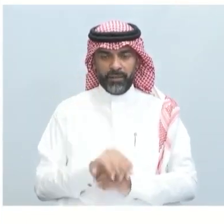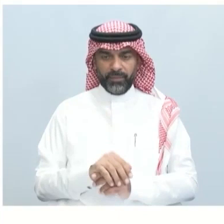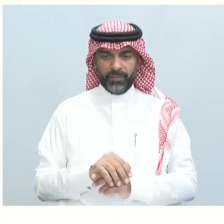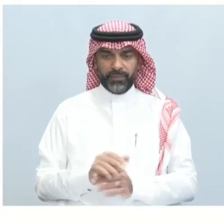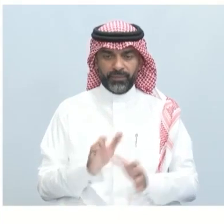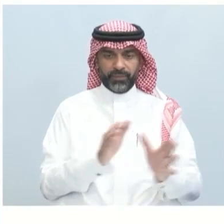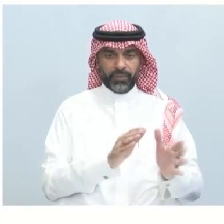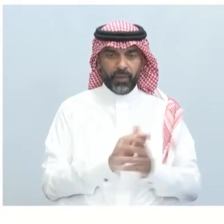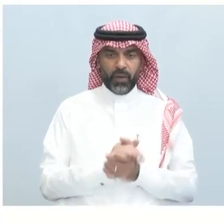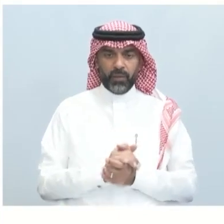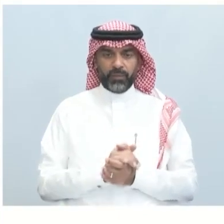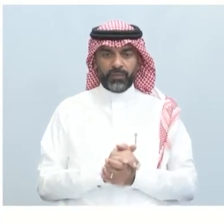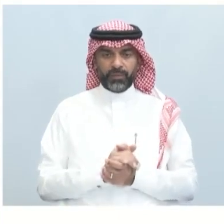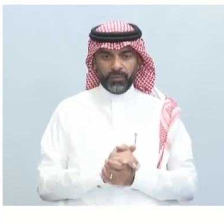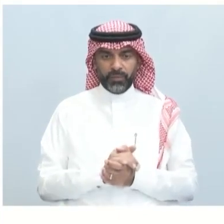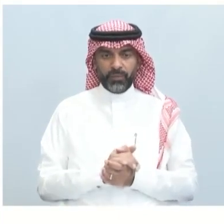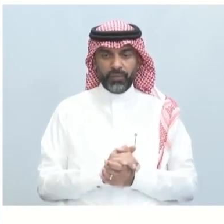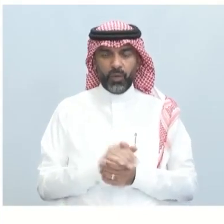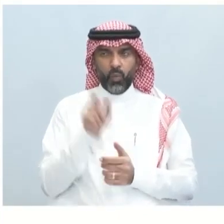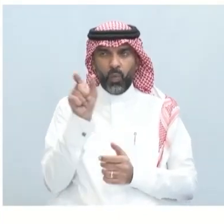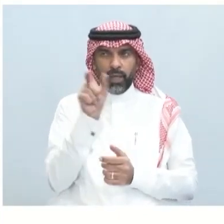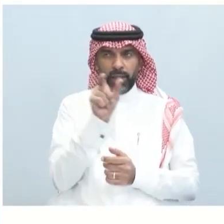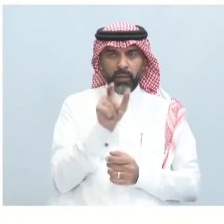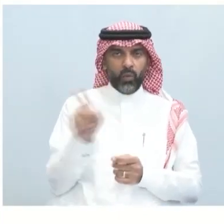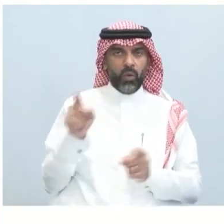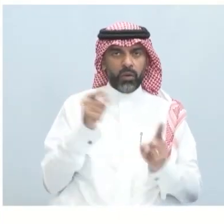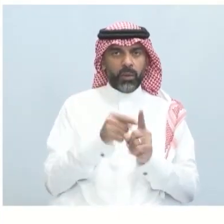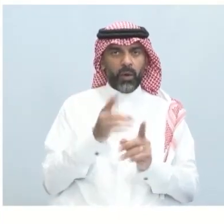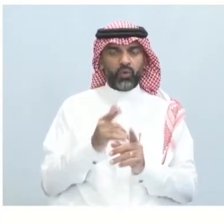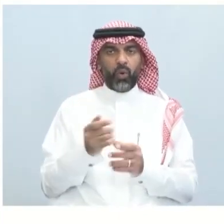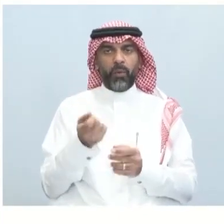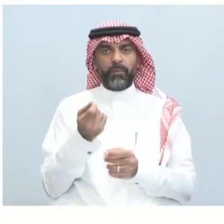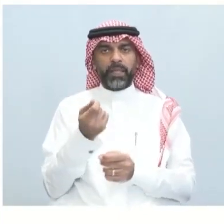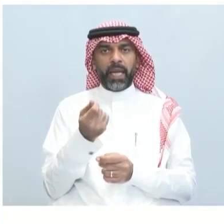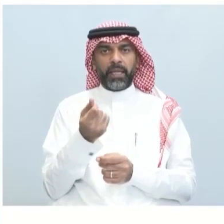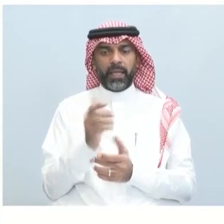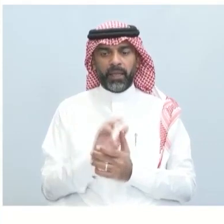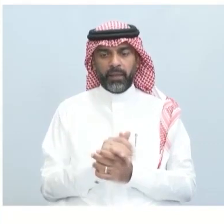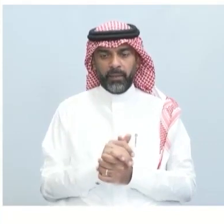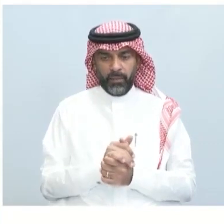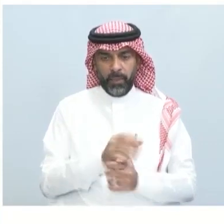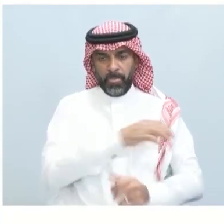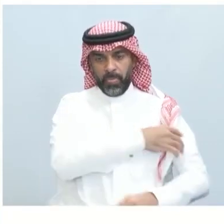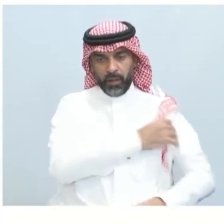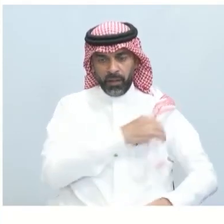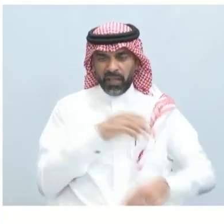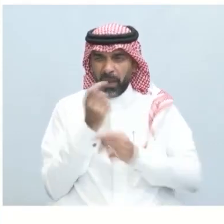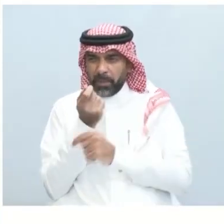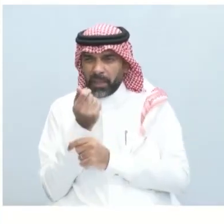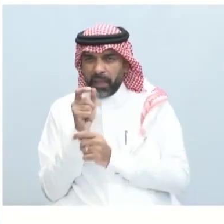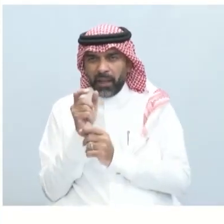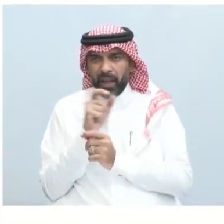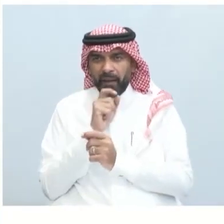ما هي المحددات لاختيار المنصة؟ أول محدد لدينا الميزانية. إذا كانت الميزانية محدودة